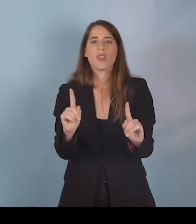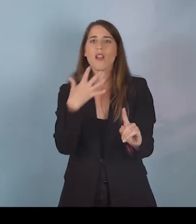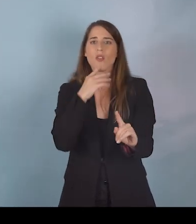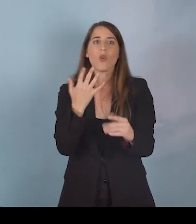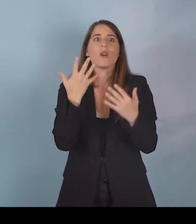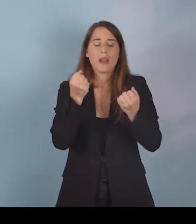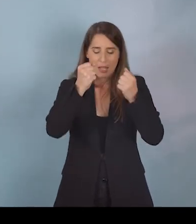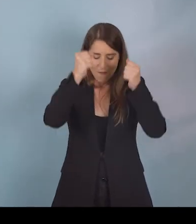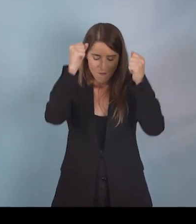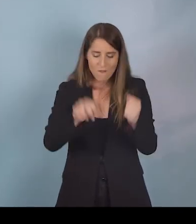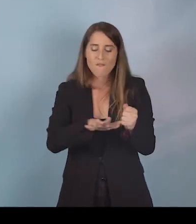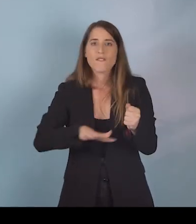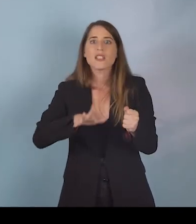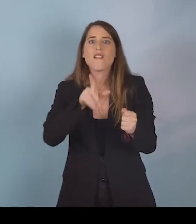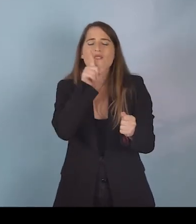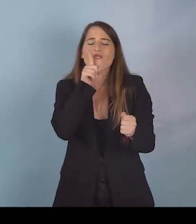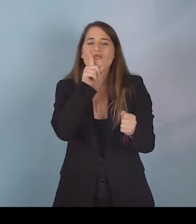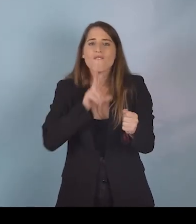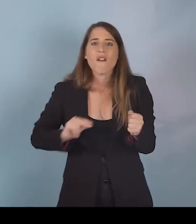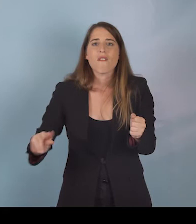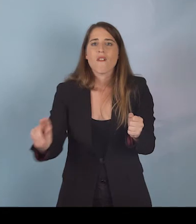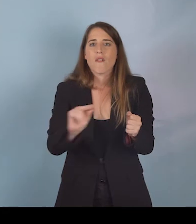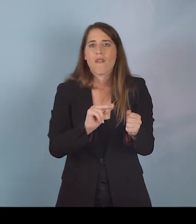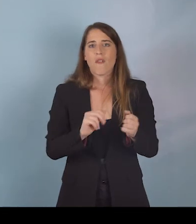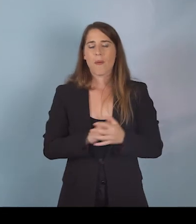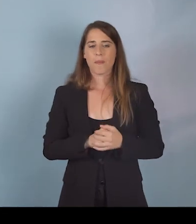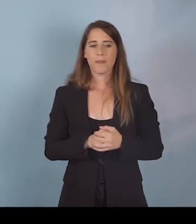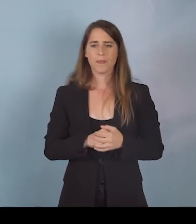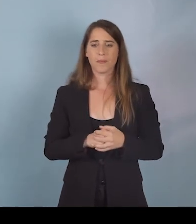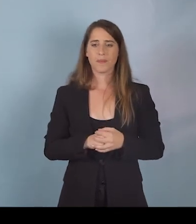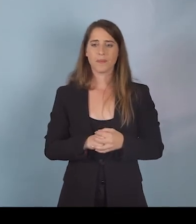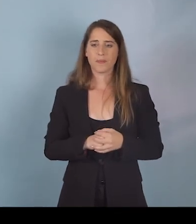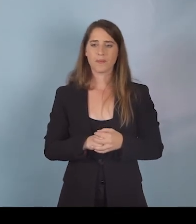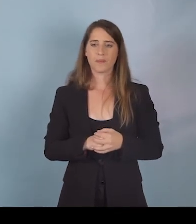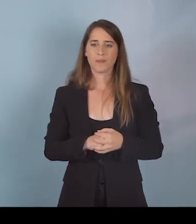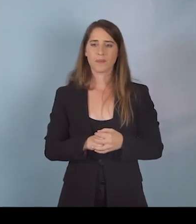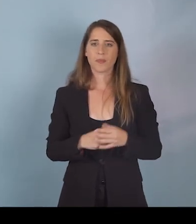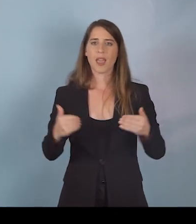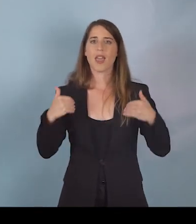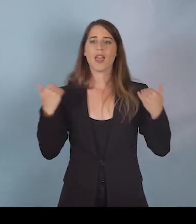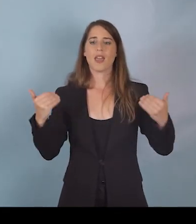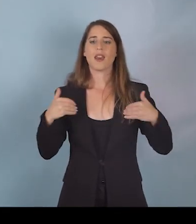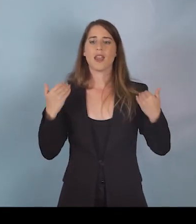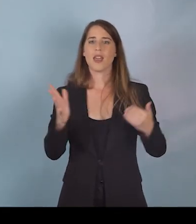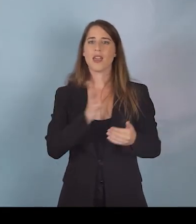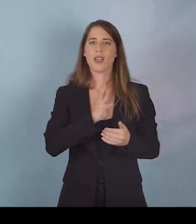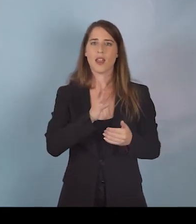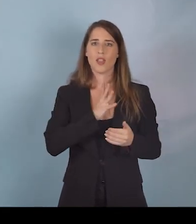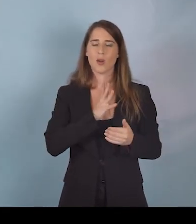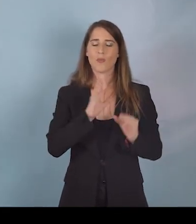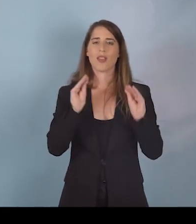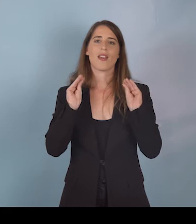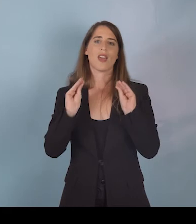κάτι διαφορετικό που πρέπει να προστατευτεί, γιατί έχουν κάτι που είναι από τη βάση του ίδιο και ίσο.